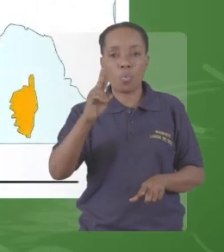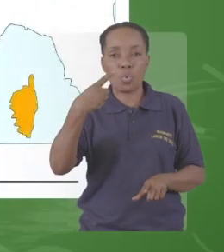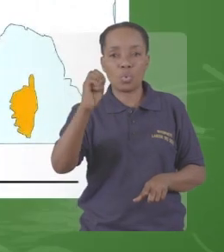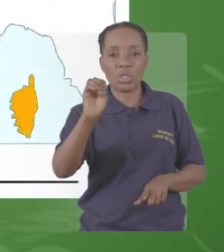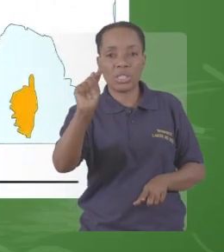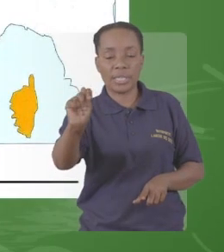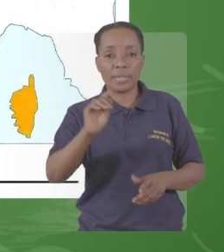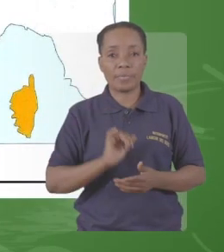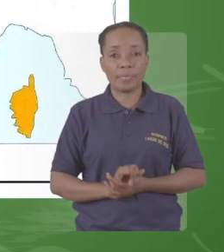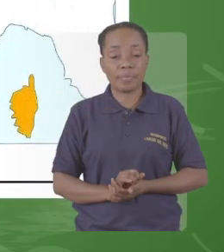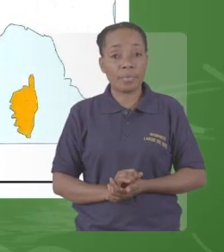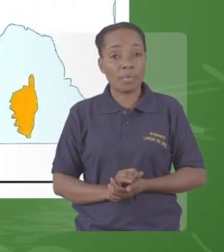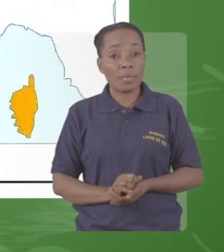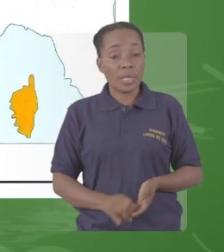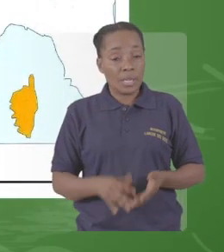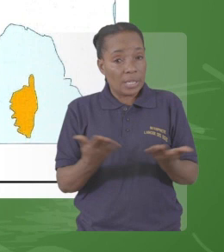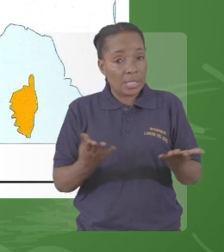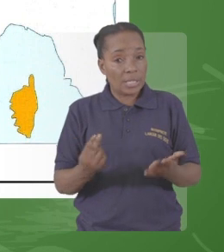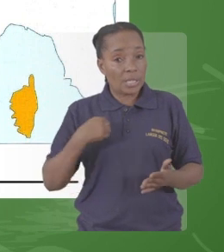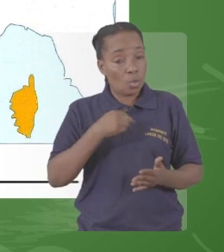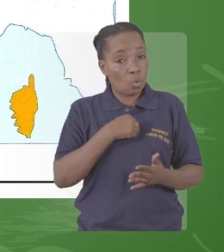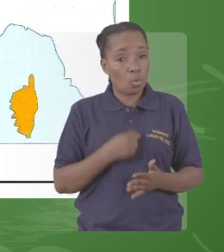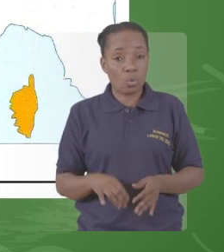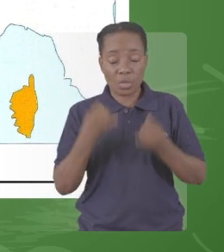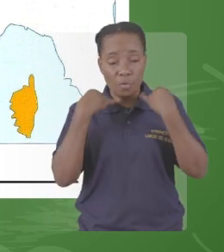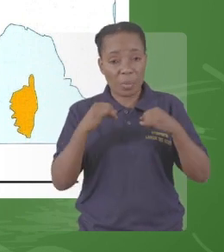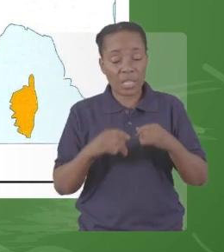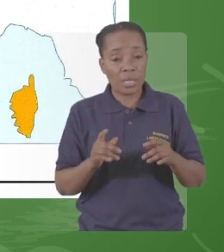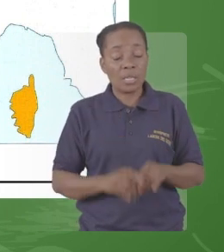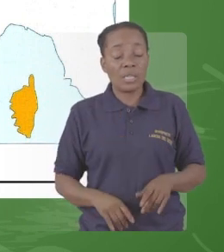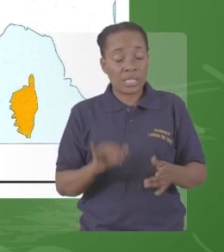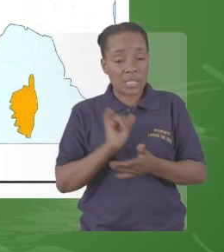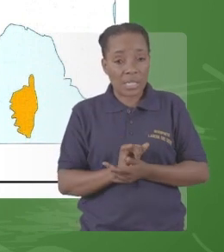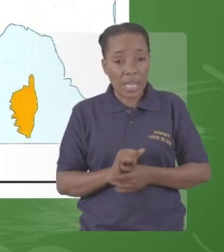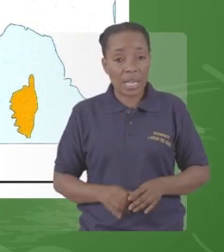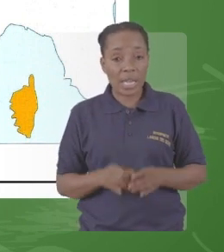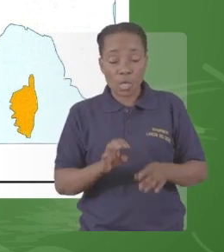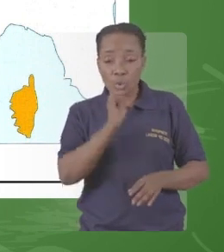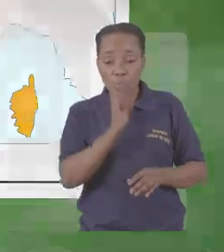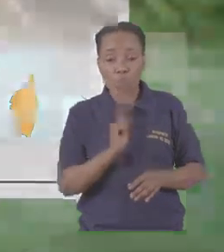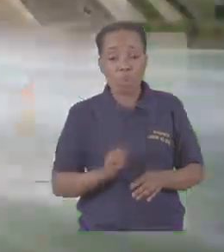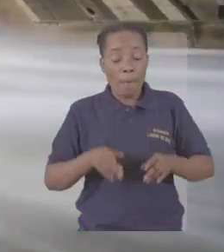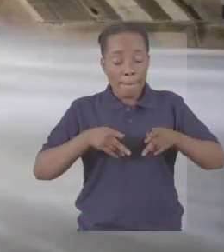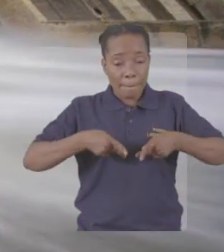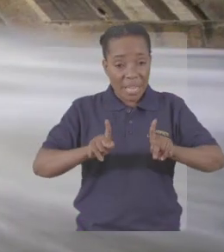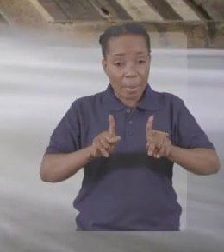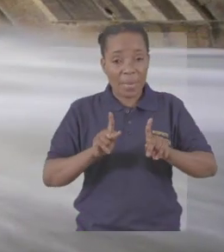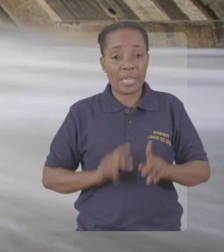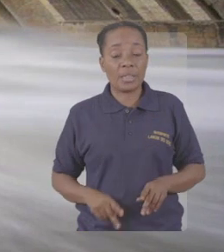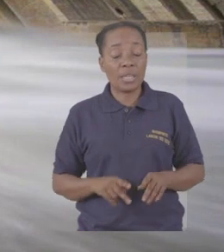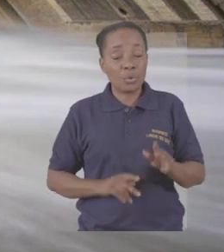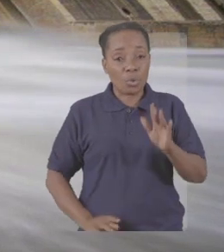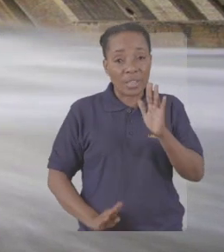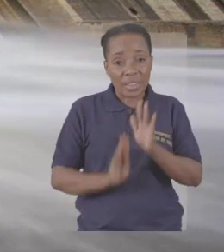économique de ces espaces hydrographiques. Les cours d'eau permettent de développer l'énergie